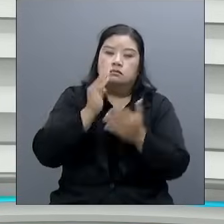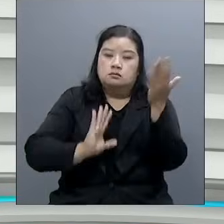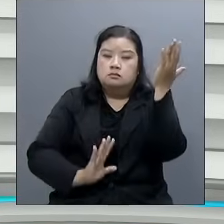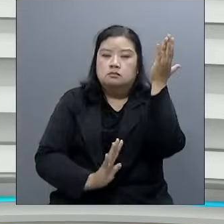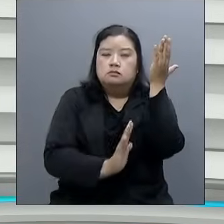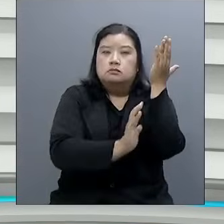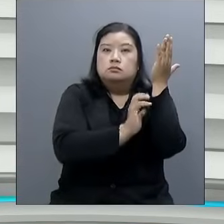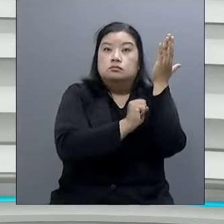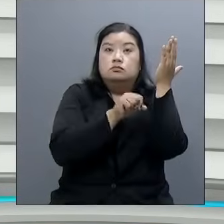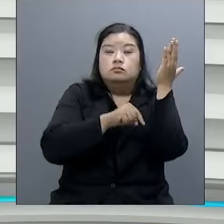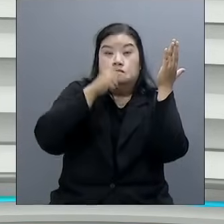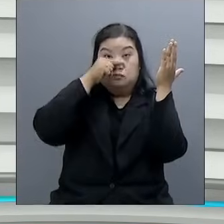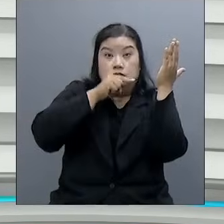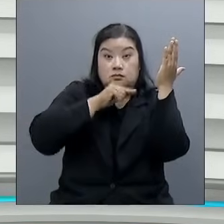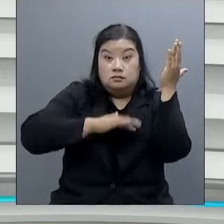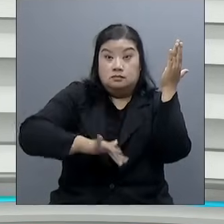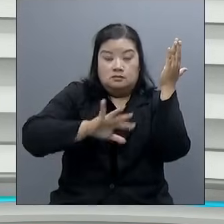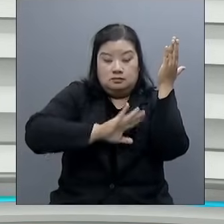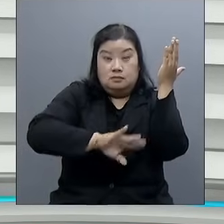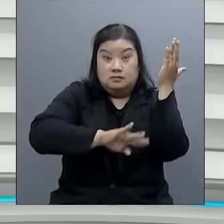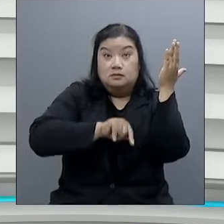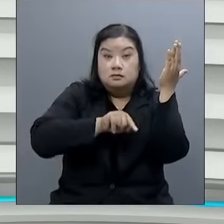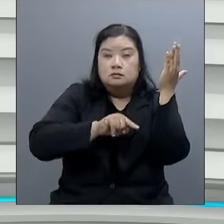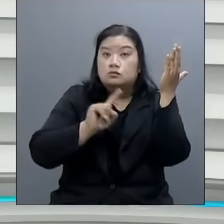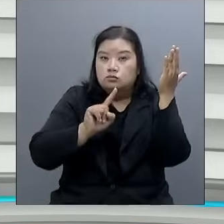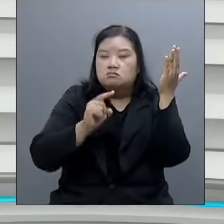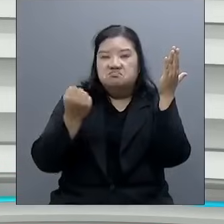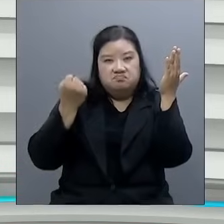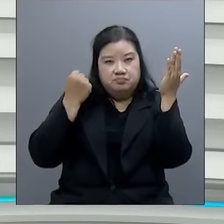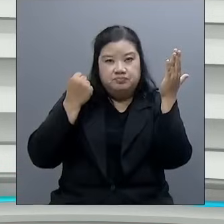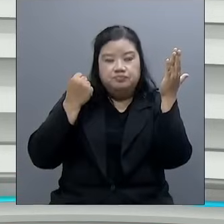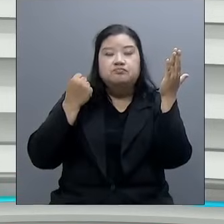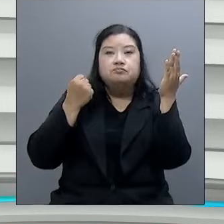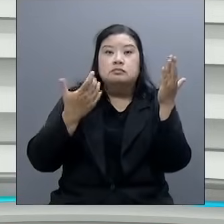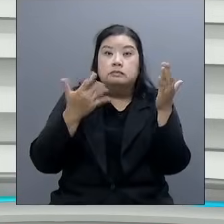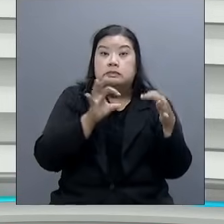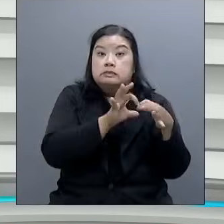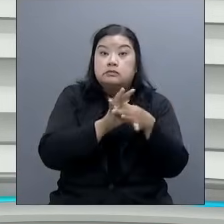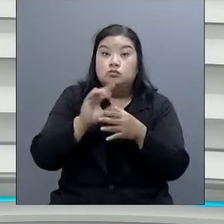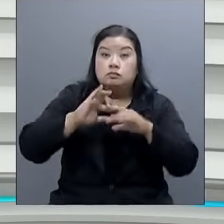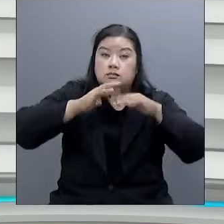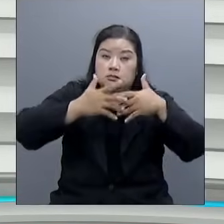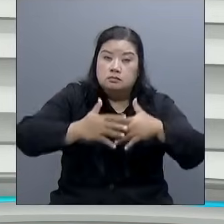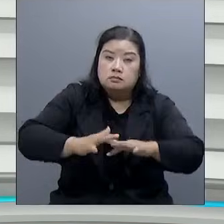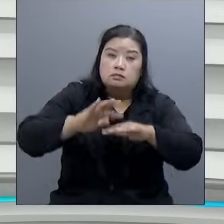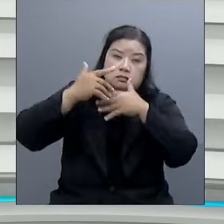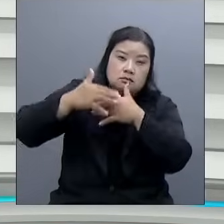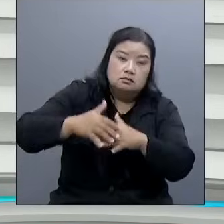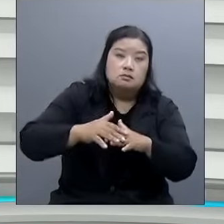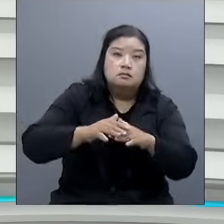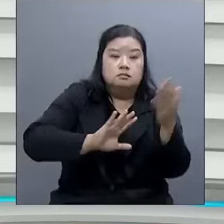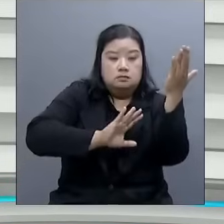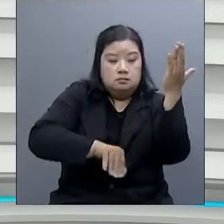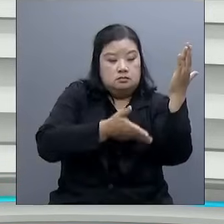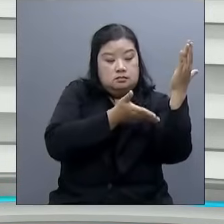กคลุมบริเวณอ่าวไทยภาคใต้ยังคงมีกำลังที่ค่อนข้างแรงนะคะส่งผลทำให้คลื่นลมนะคะทั้งในบริเวณทะเลอันดามันและก็อ่าว